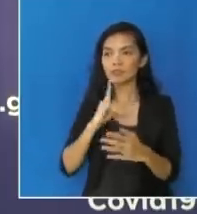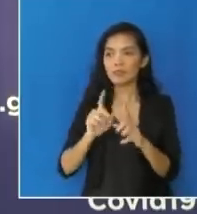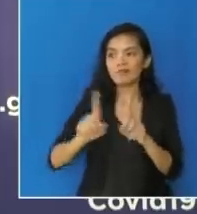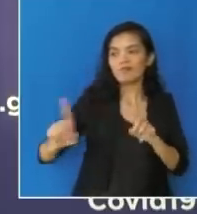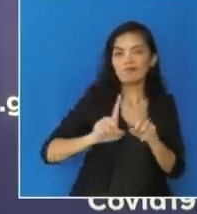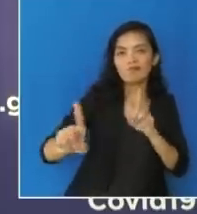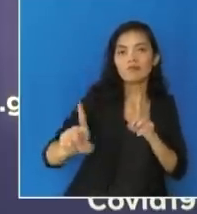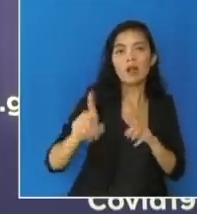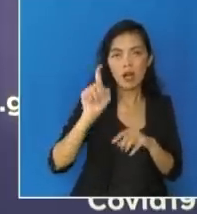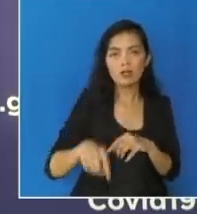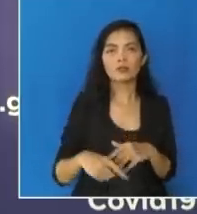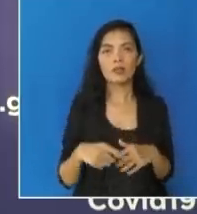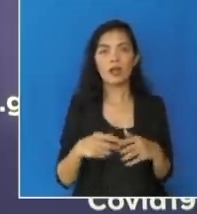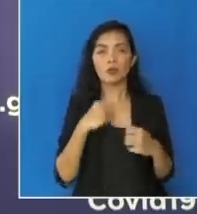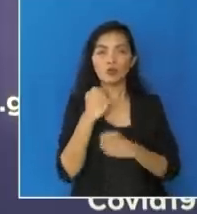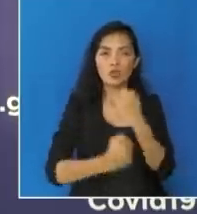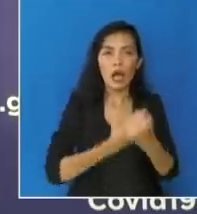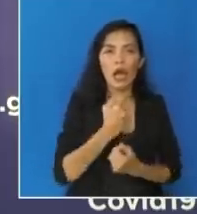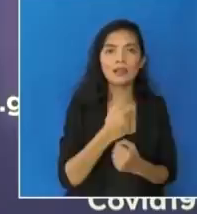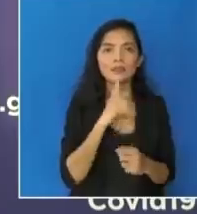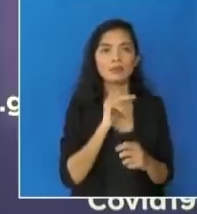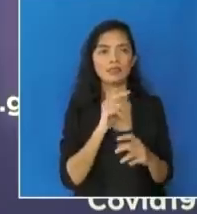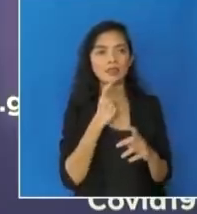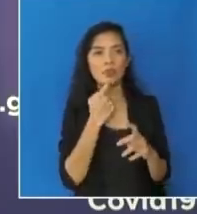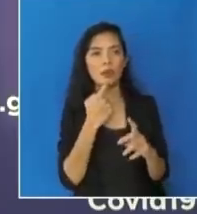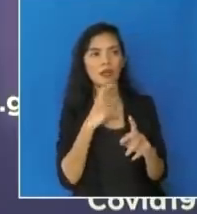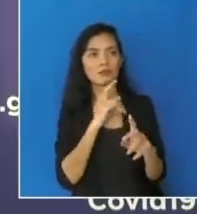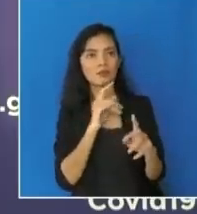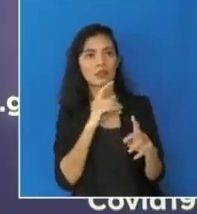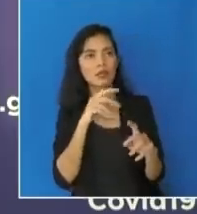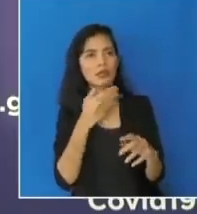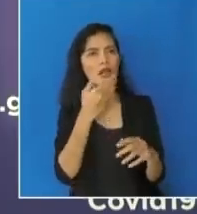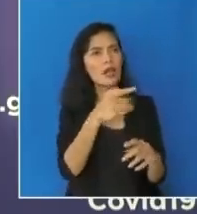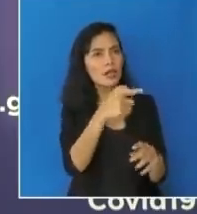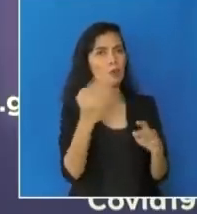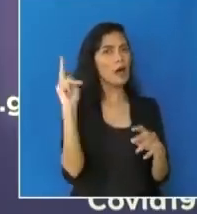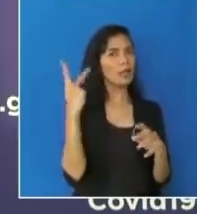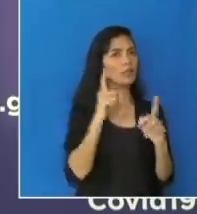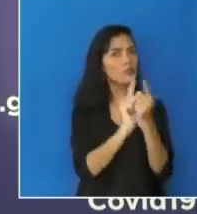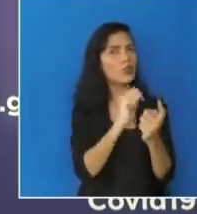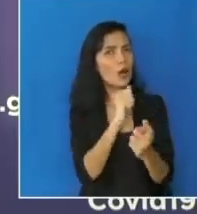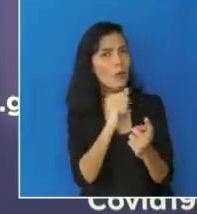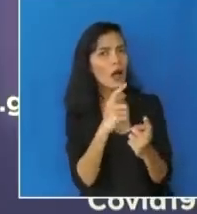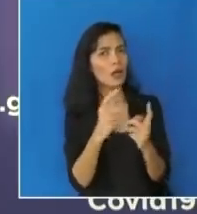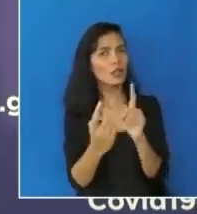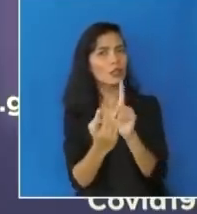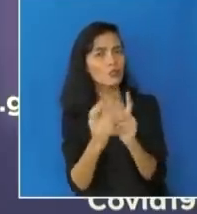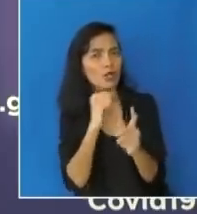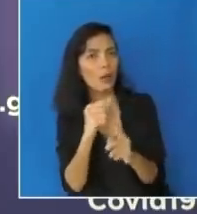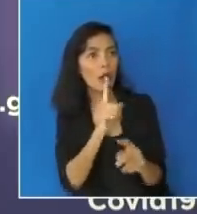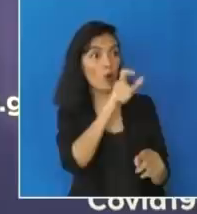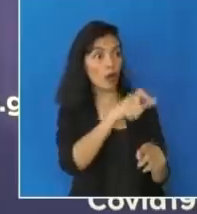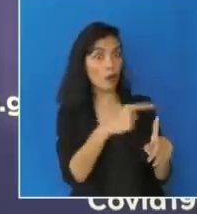diperkuat dengan penelusuran kontak dekat, kontak tracing dari kasus